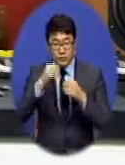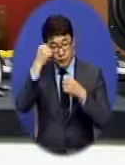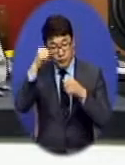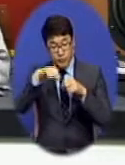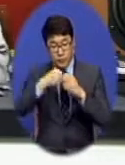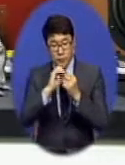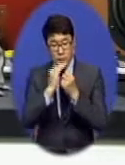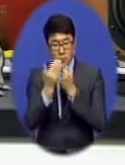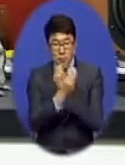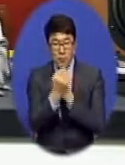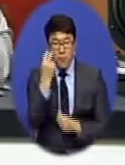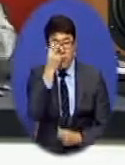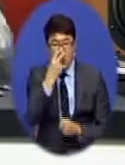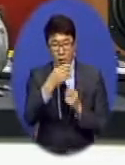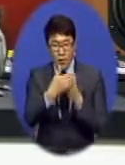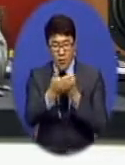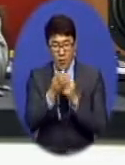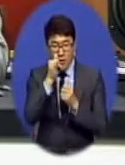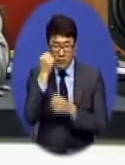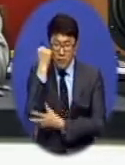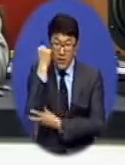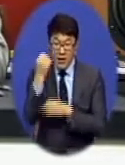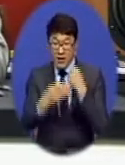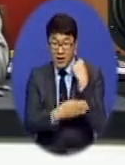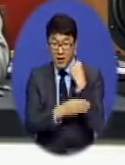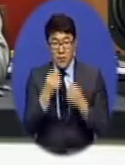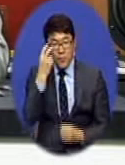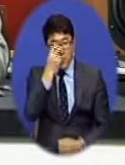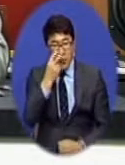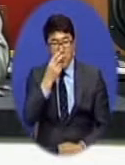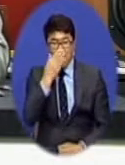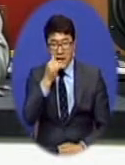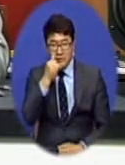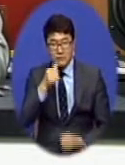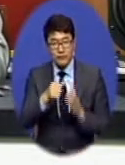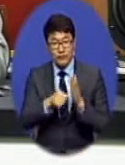그렇죠. 예, 예. 무릎 그렇죠. 보호대나 또 팔목 아프신 분들 팔목 보호대 이런 걸 착용하시면